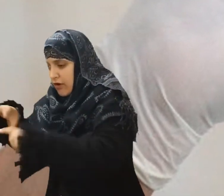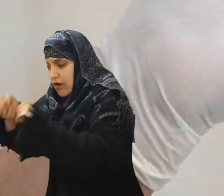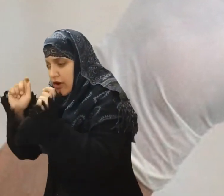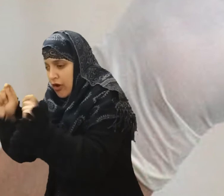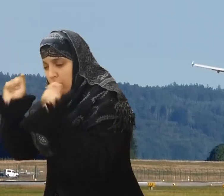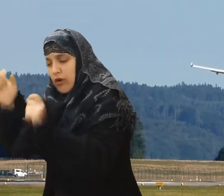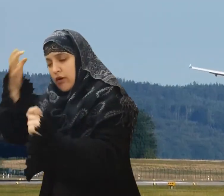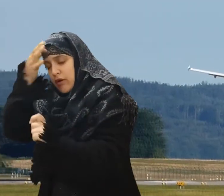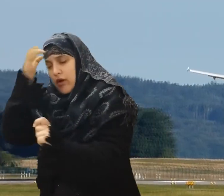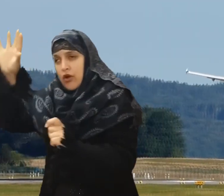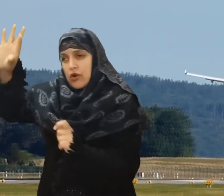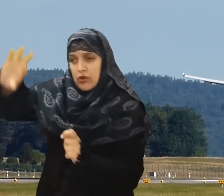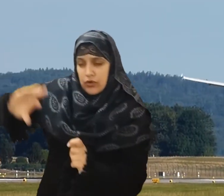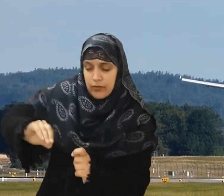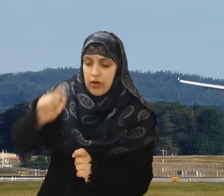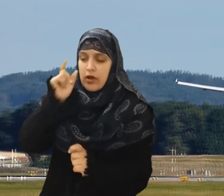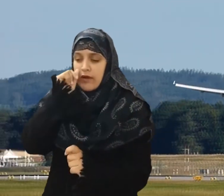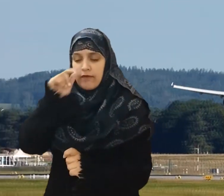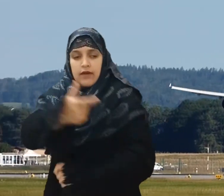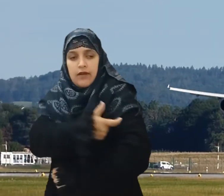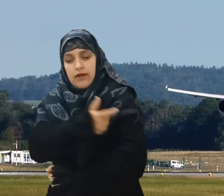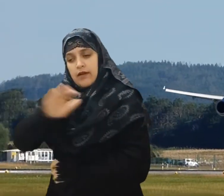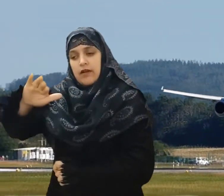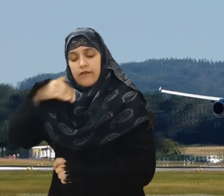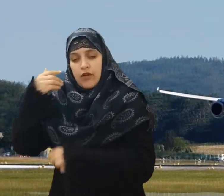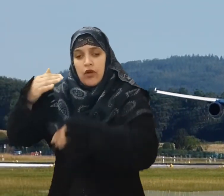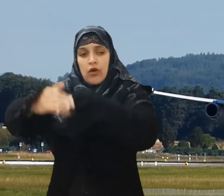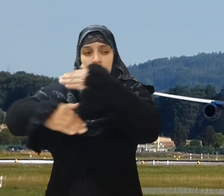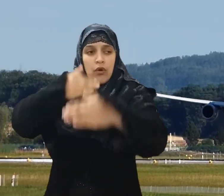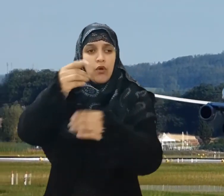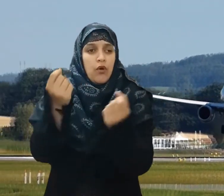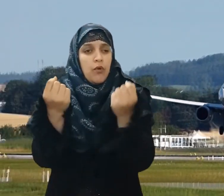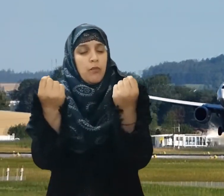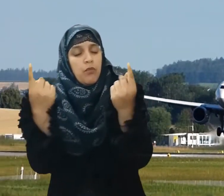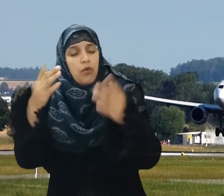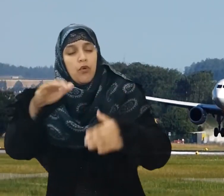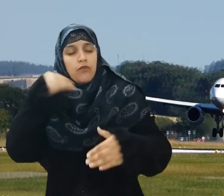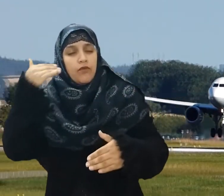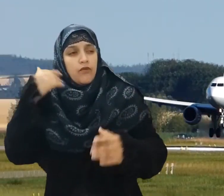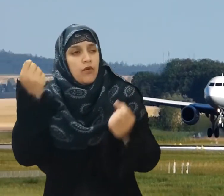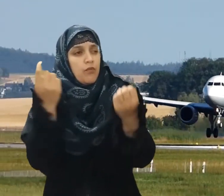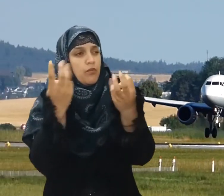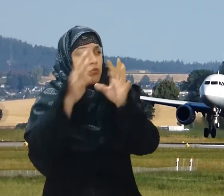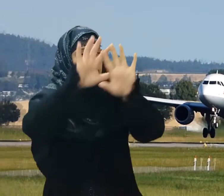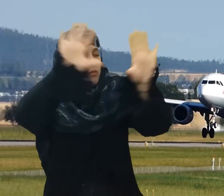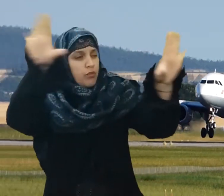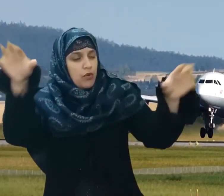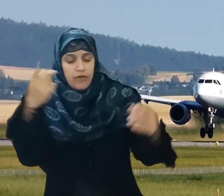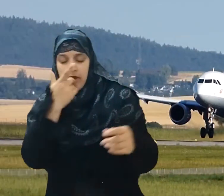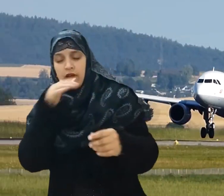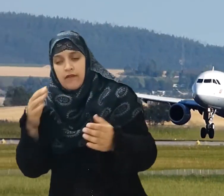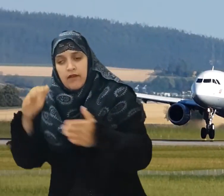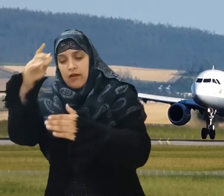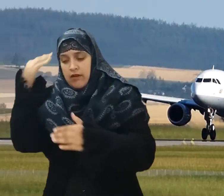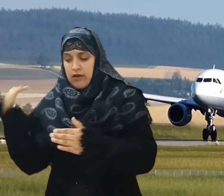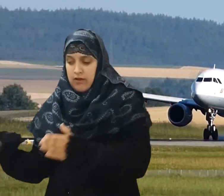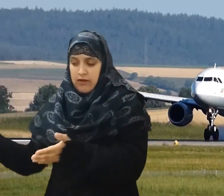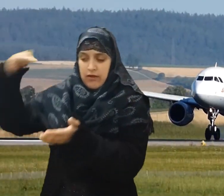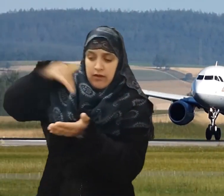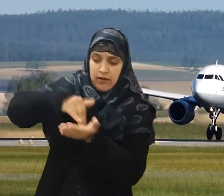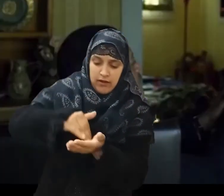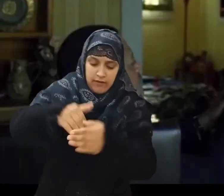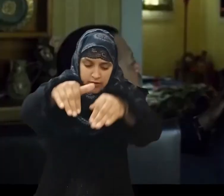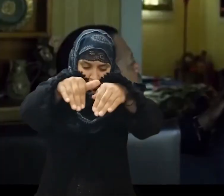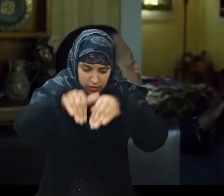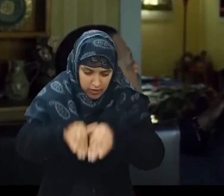لی جاتی ہے اور یہ ویکسین 90 دن کے اندر یورپی ممالک اور پھر ایشیائی ممالک میں بھجوائی جاتی